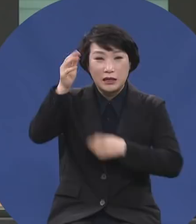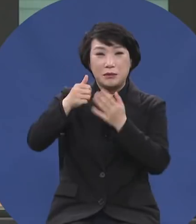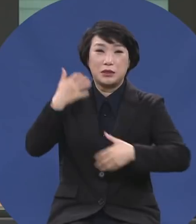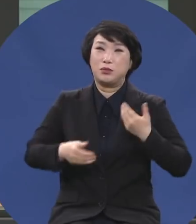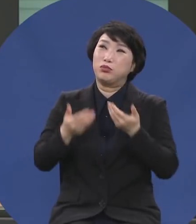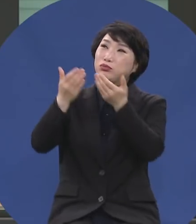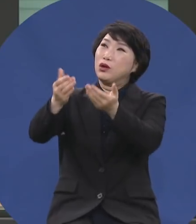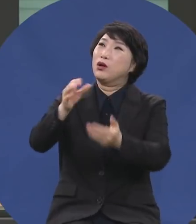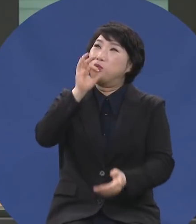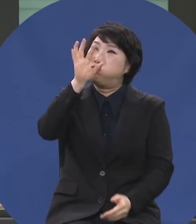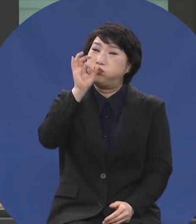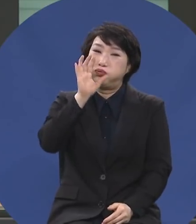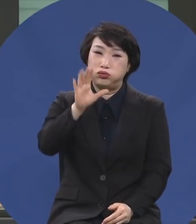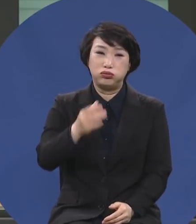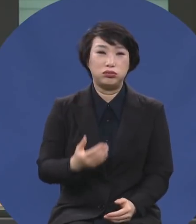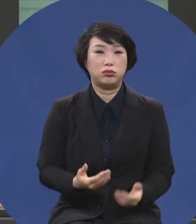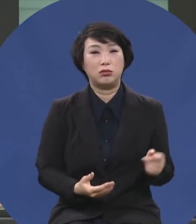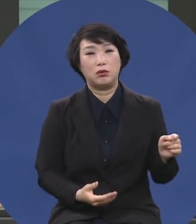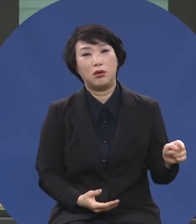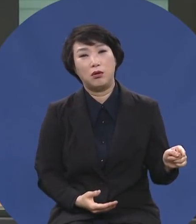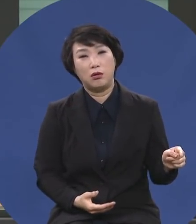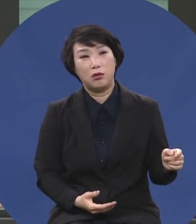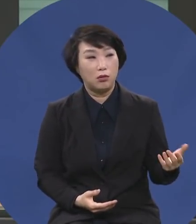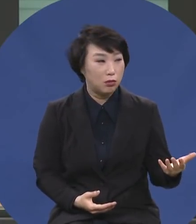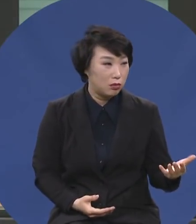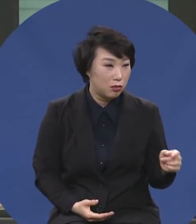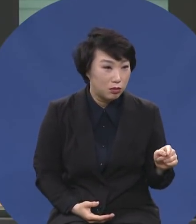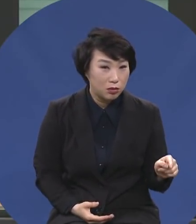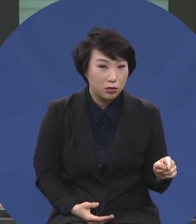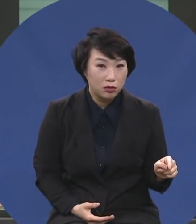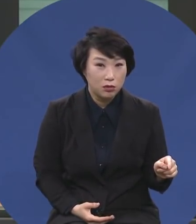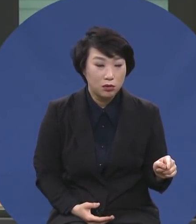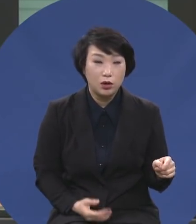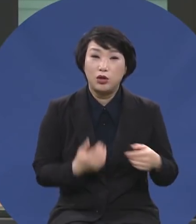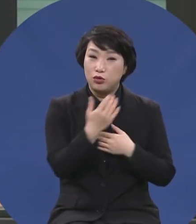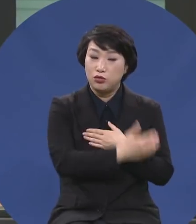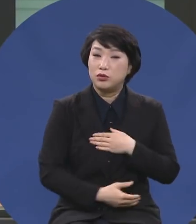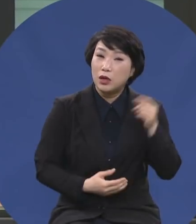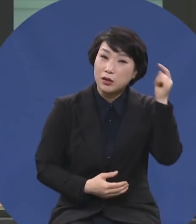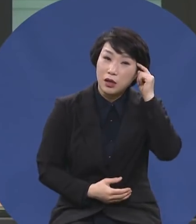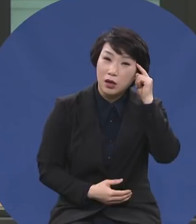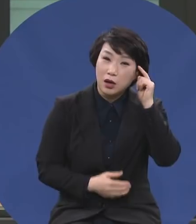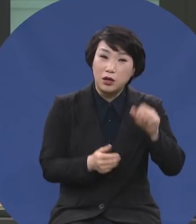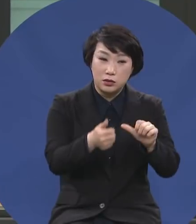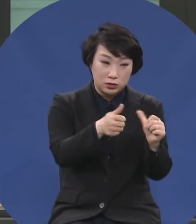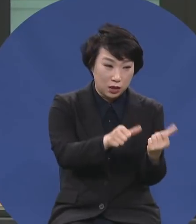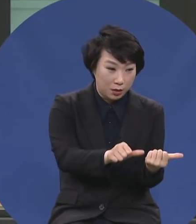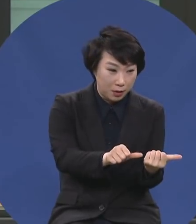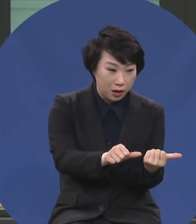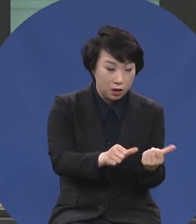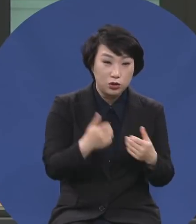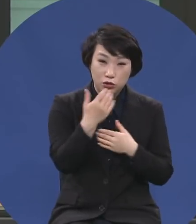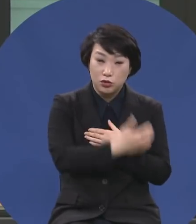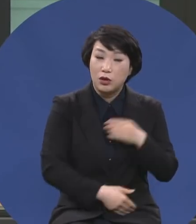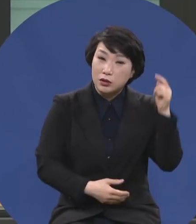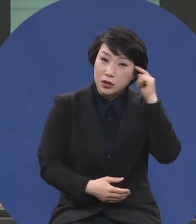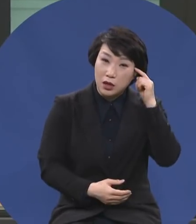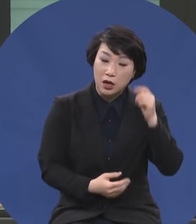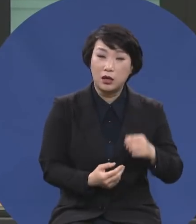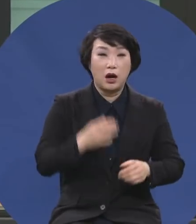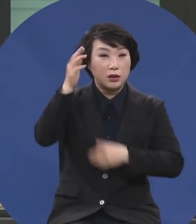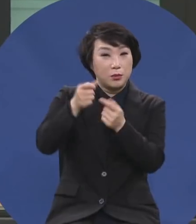하나님을 기쁘시게 할 수 없느니라. 그러면 육신의 생각은 사망이요, 육신의